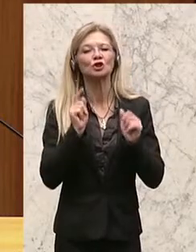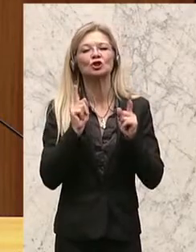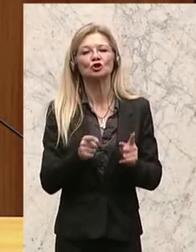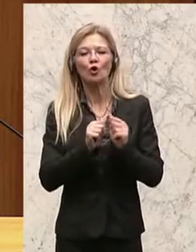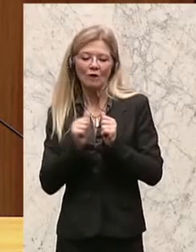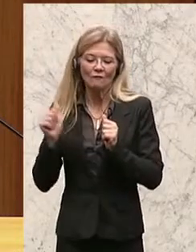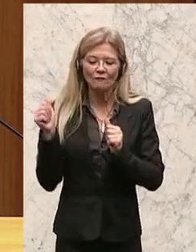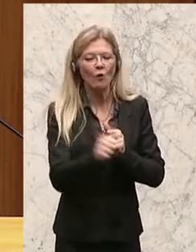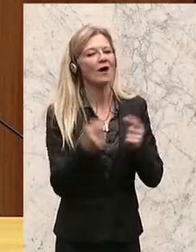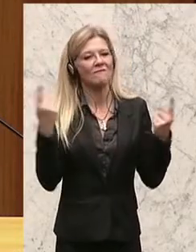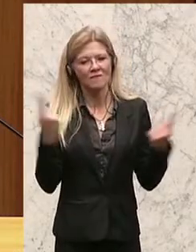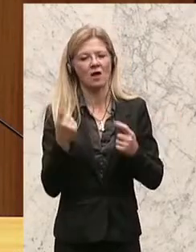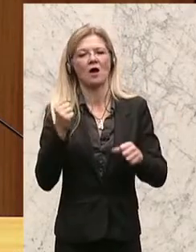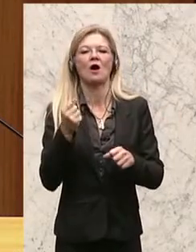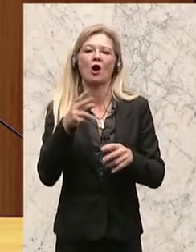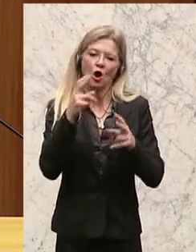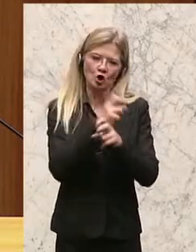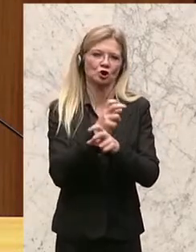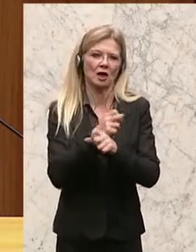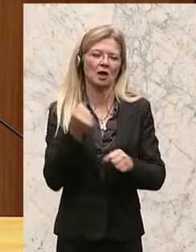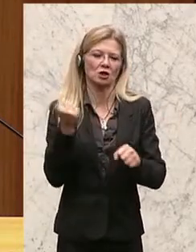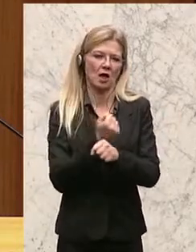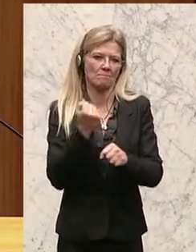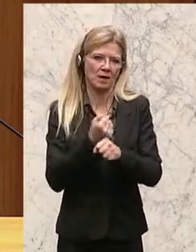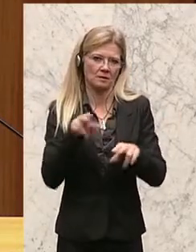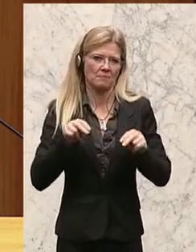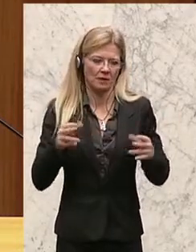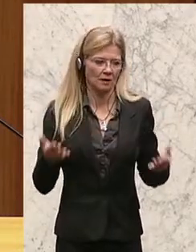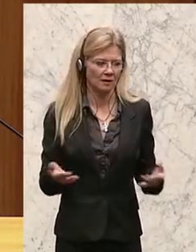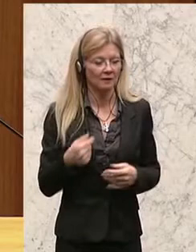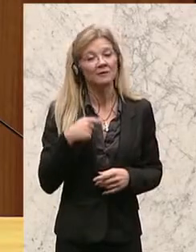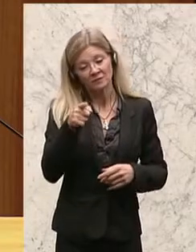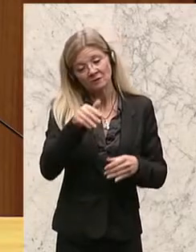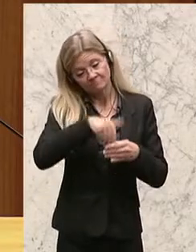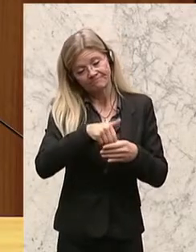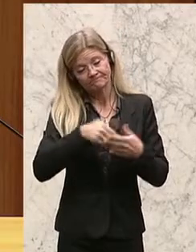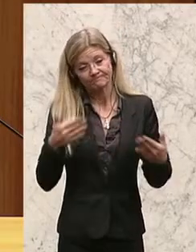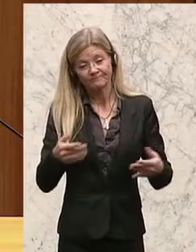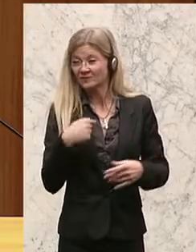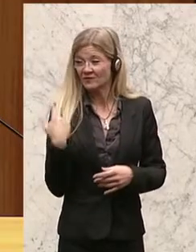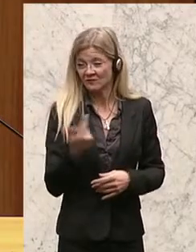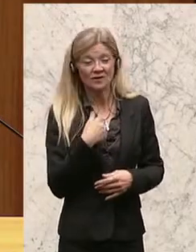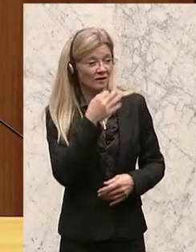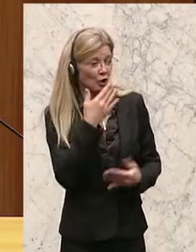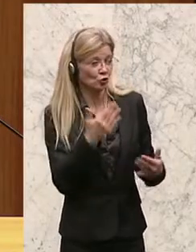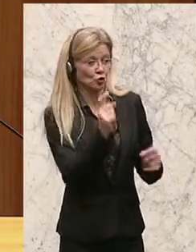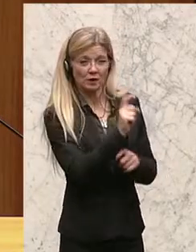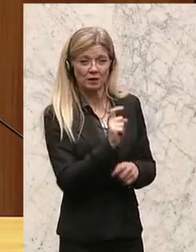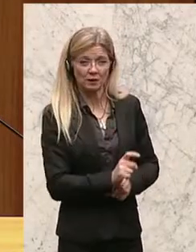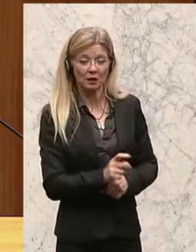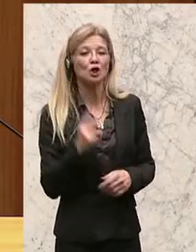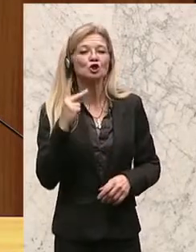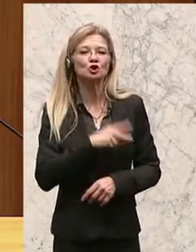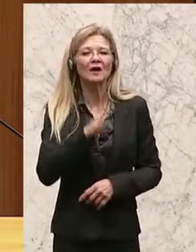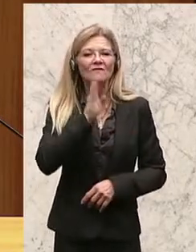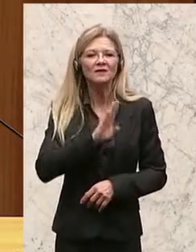österreichische Arbeitnehmer. Darum geht es, dass also zunächst genau unsere Kritikpunkte, die Sozialversicherungsbeiträge müssen